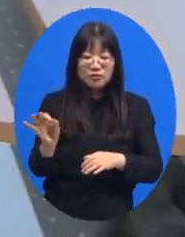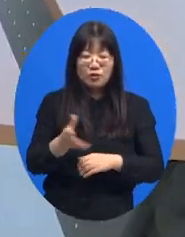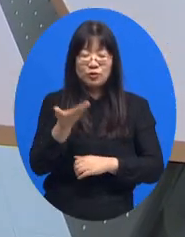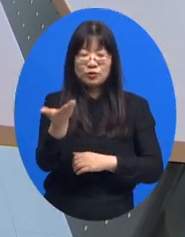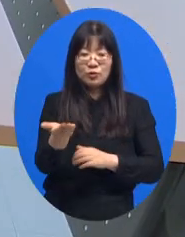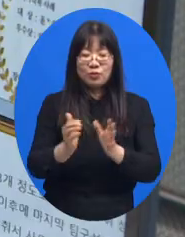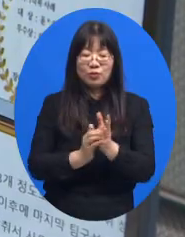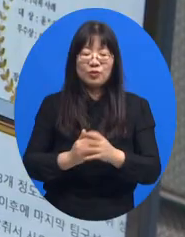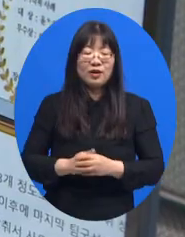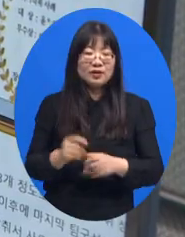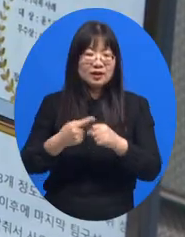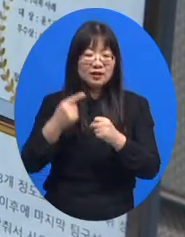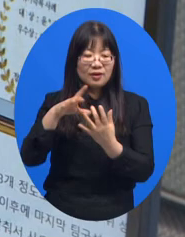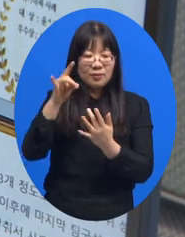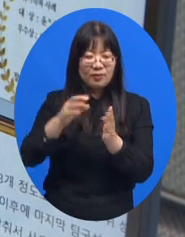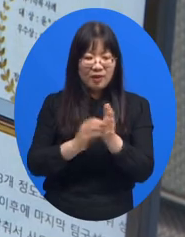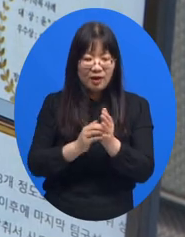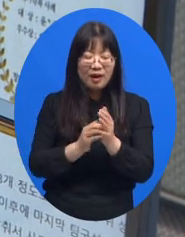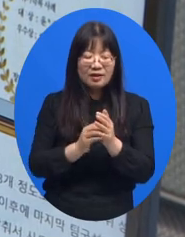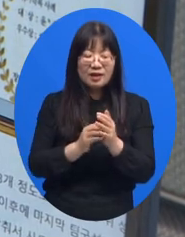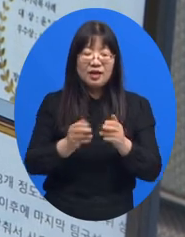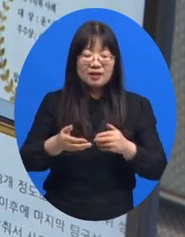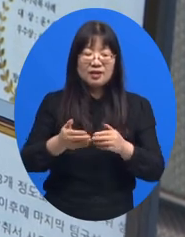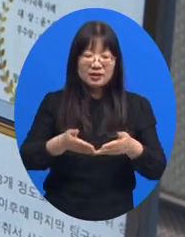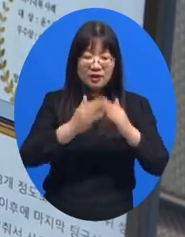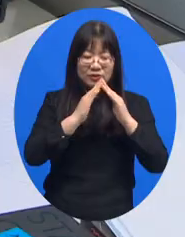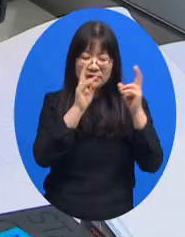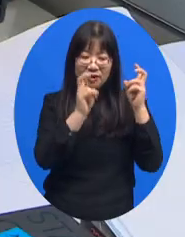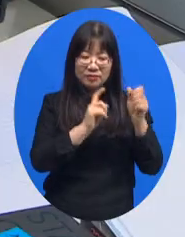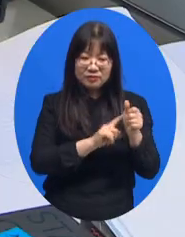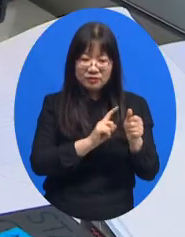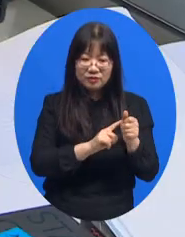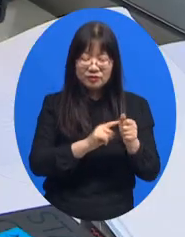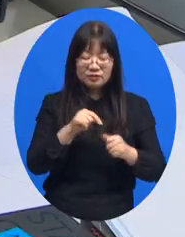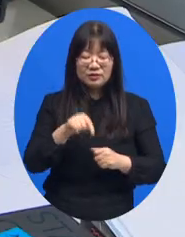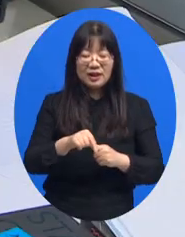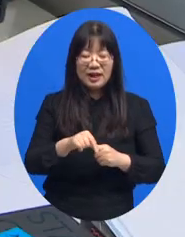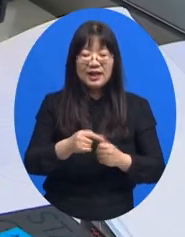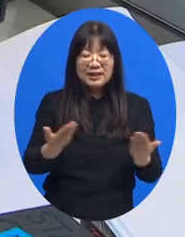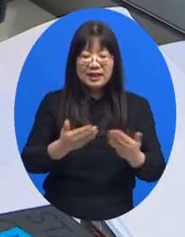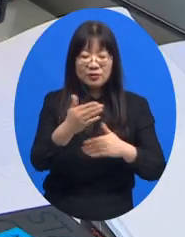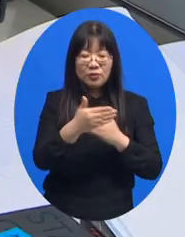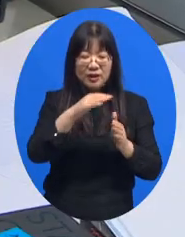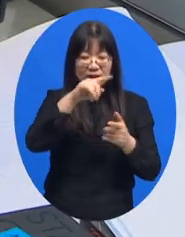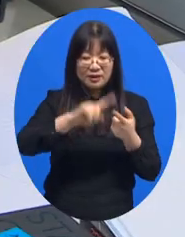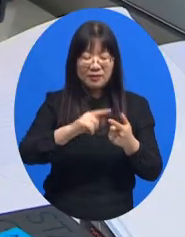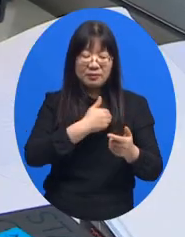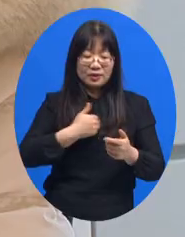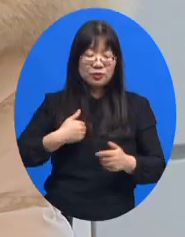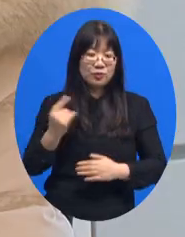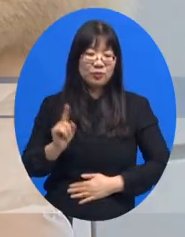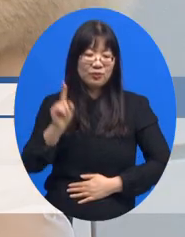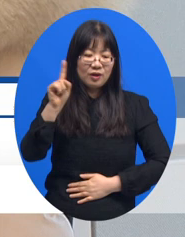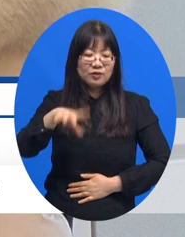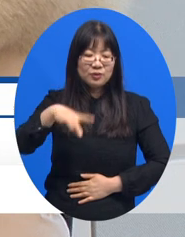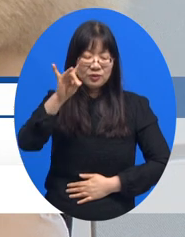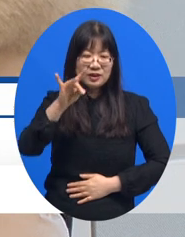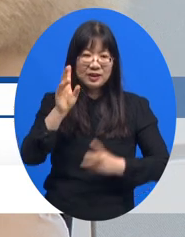지원합니다. 작년 선발되어 입주해 있는 기업은 입주 공간에 대한 만족도가 높습니다.